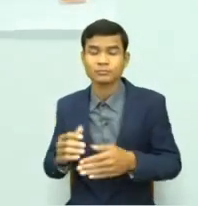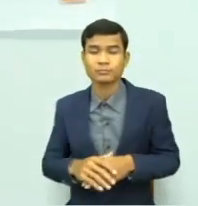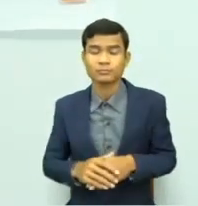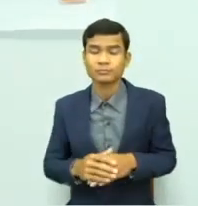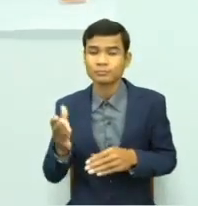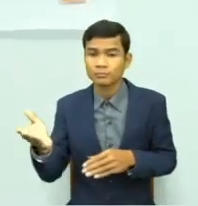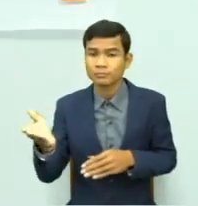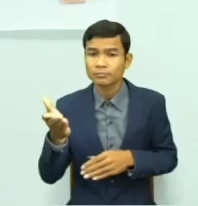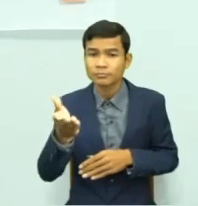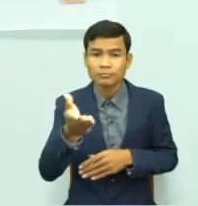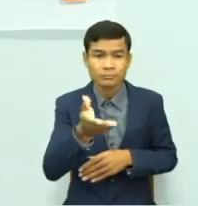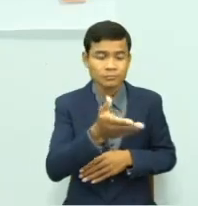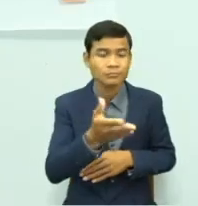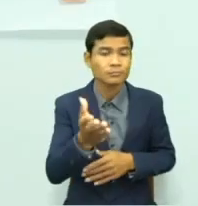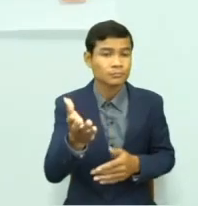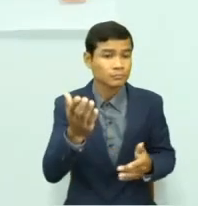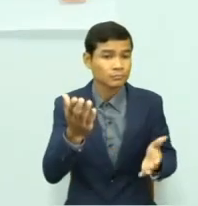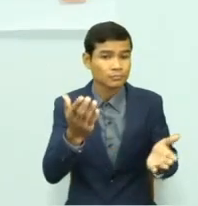con nạ chạy bán à